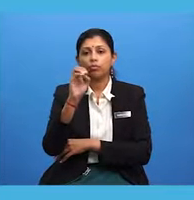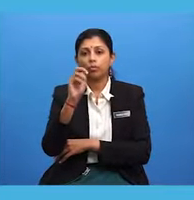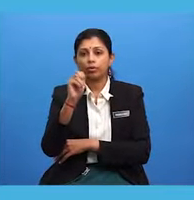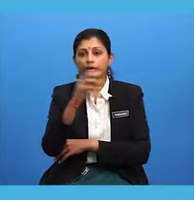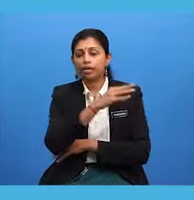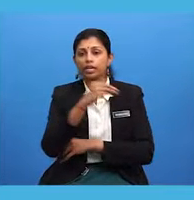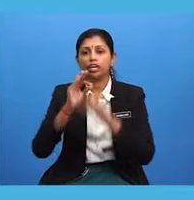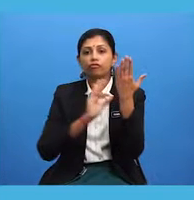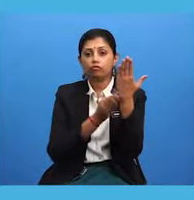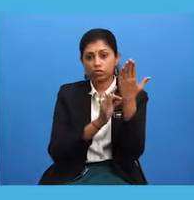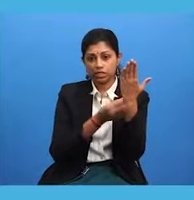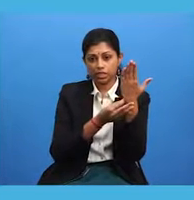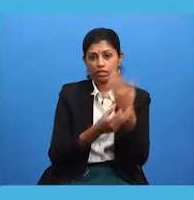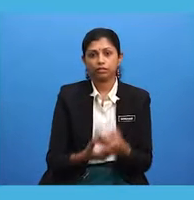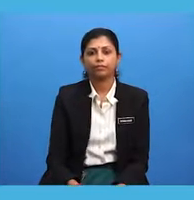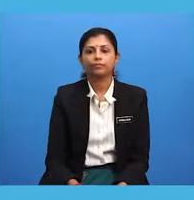penempelan berlaku.